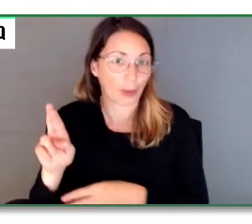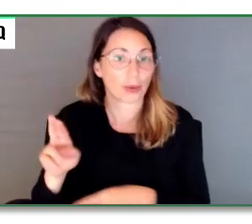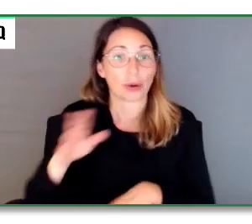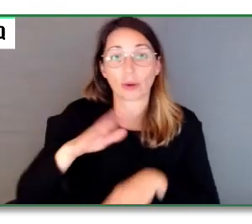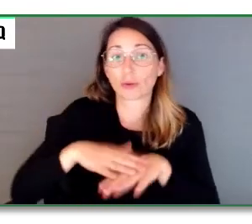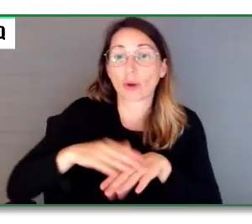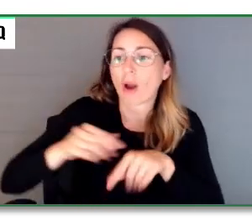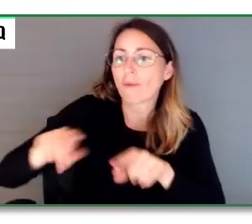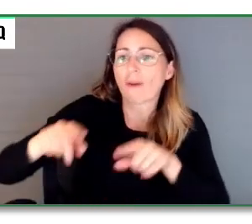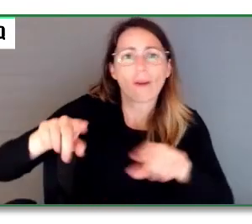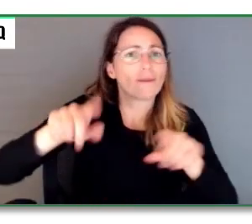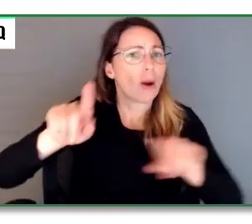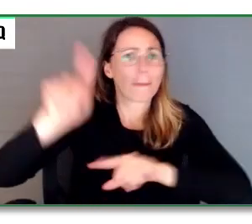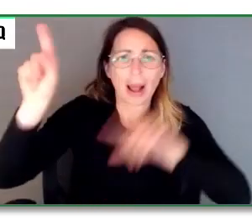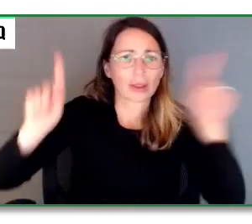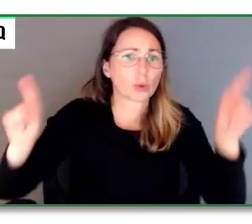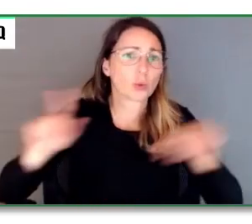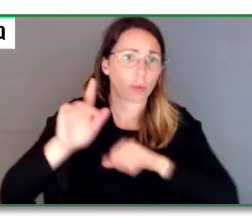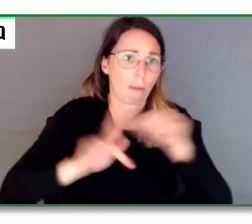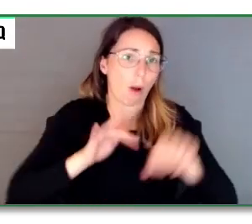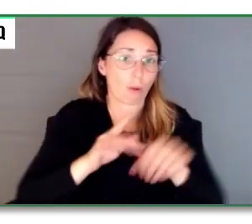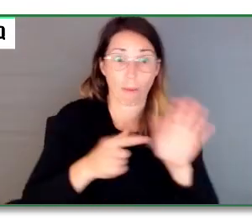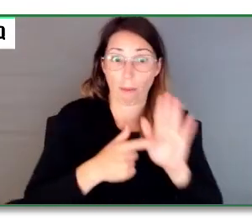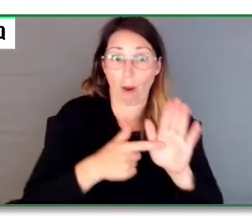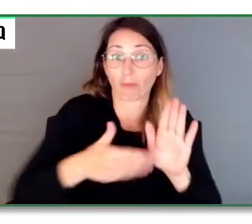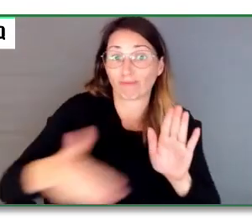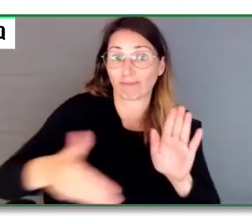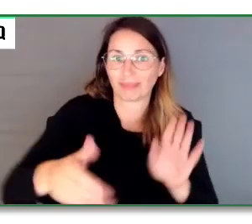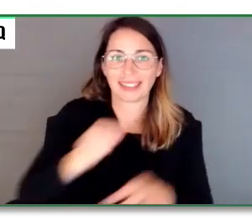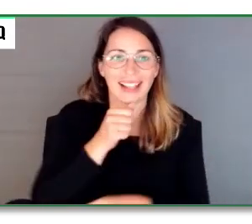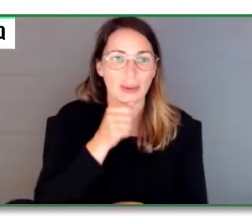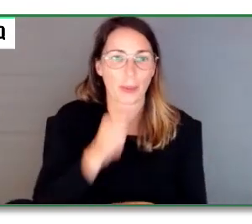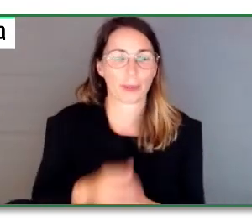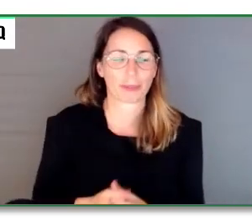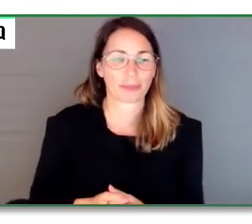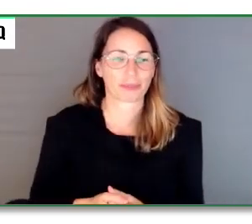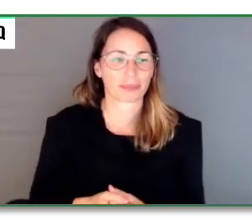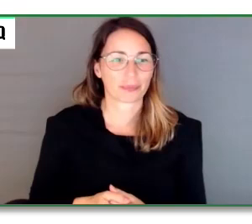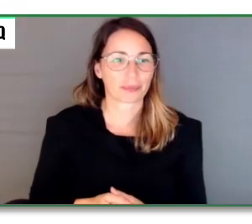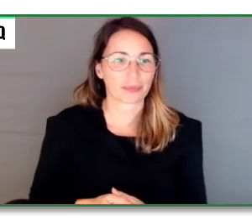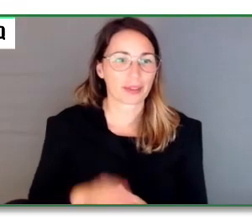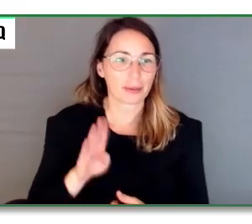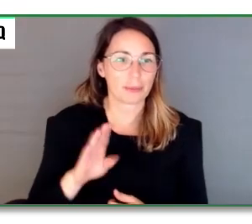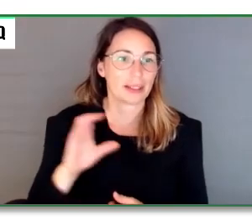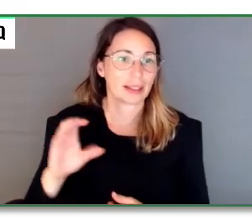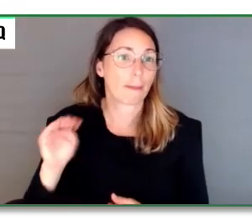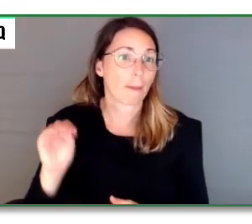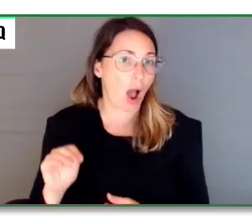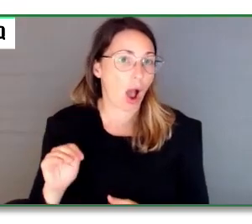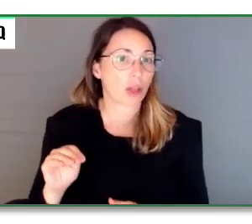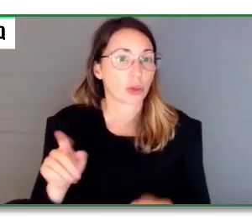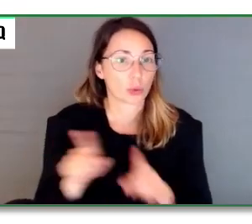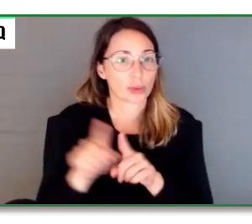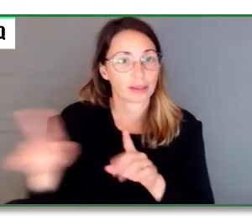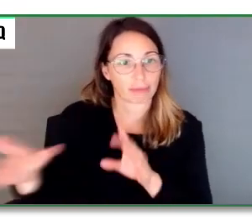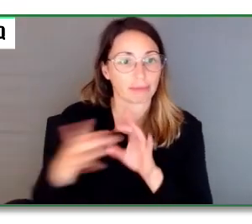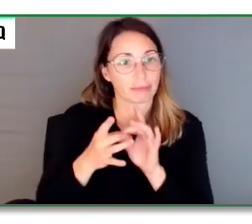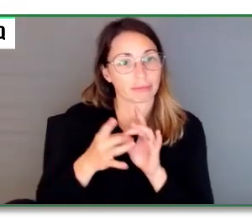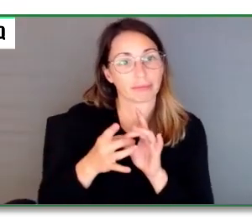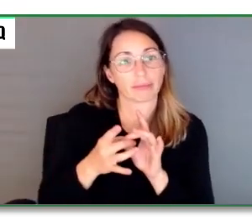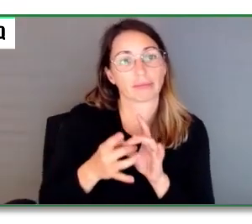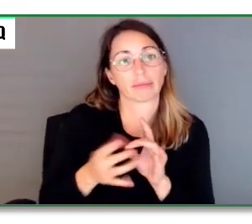Et je vais vous montrer ça un peu plus tard. Le BC MOS est affilié à 6 autres